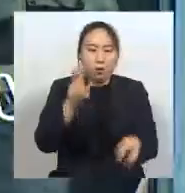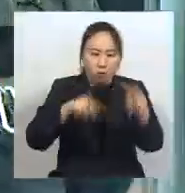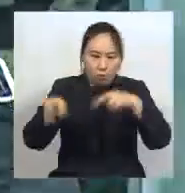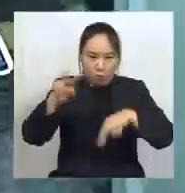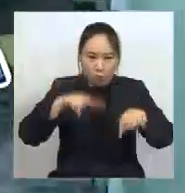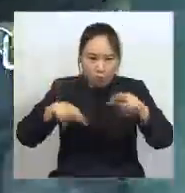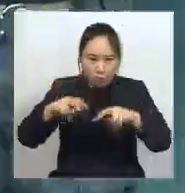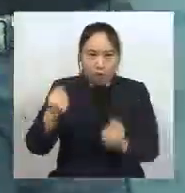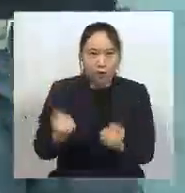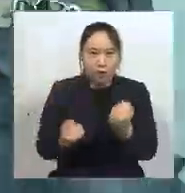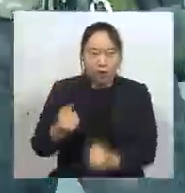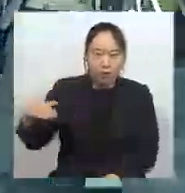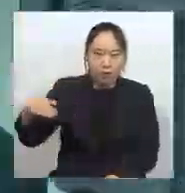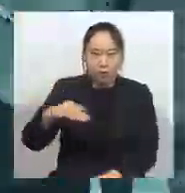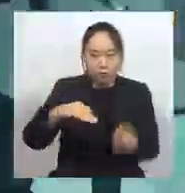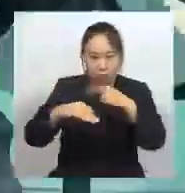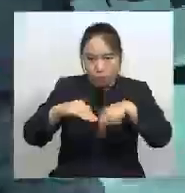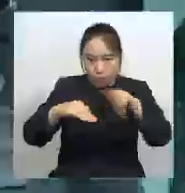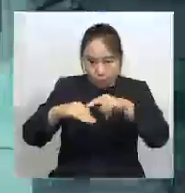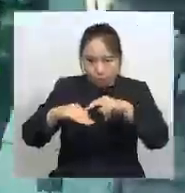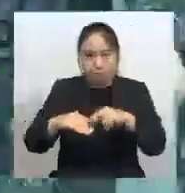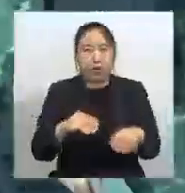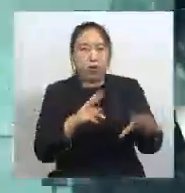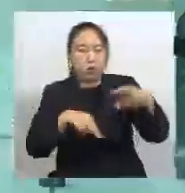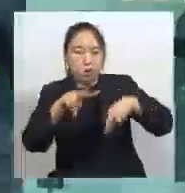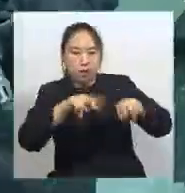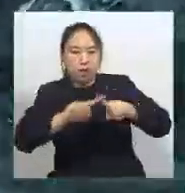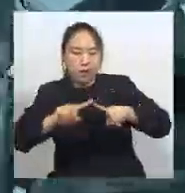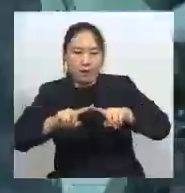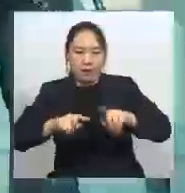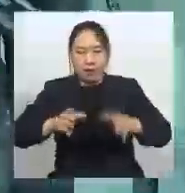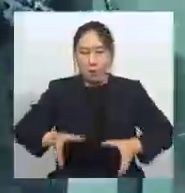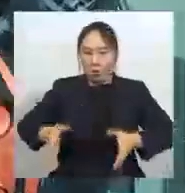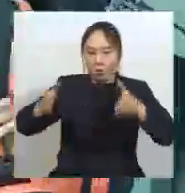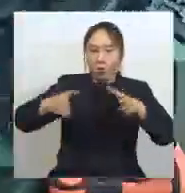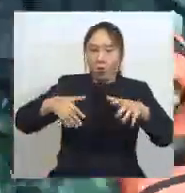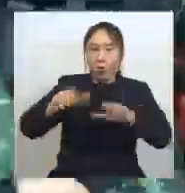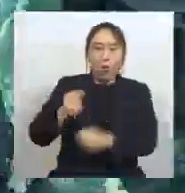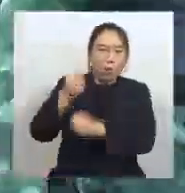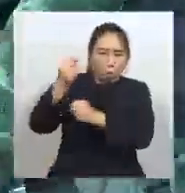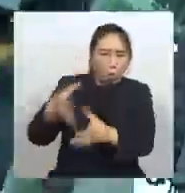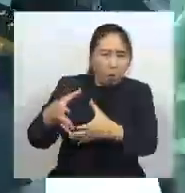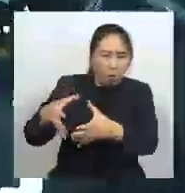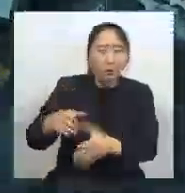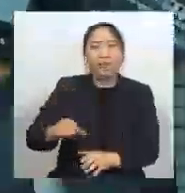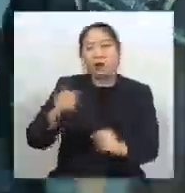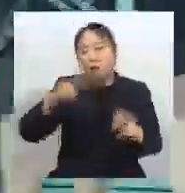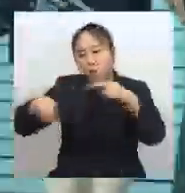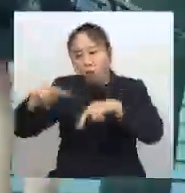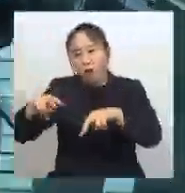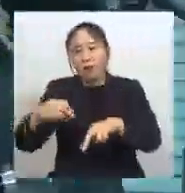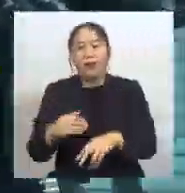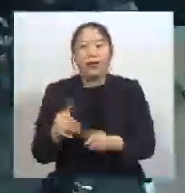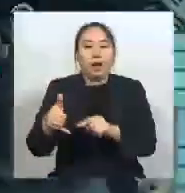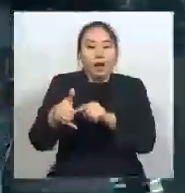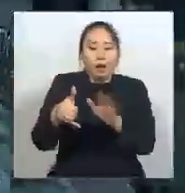ายตรวจรถยนต์สายตรวจประจำจุดพื้นที่สูงข่ม200ชุดควบคุมฝูงชนการรักษาความปลอดภัย VIP ในภ